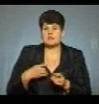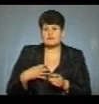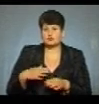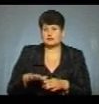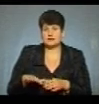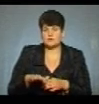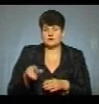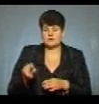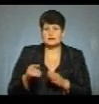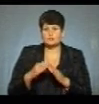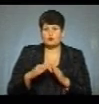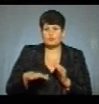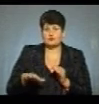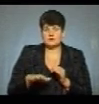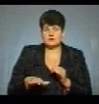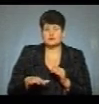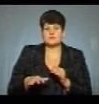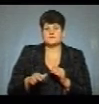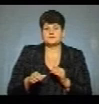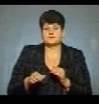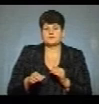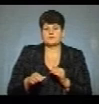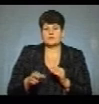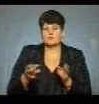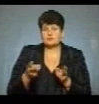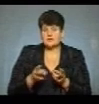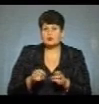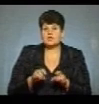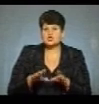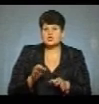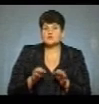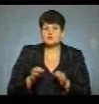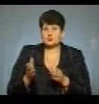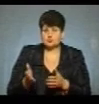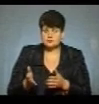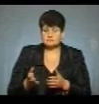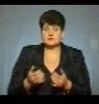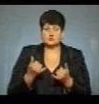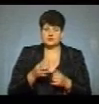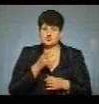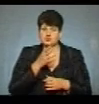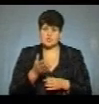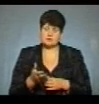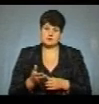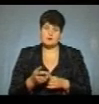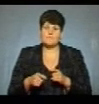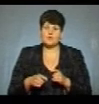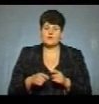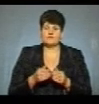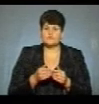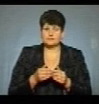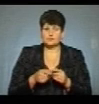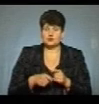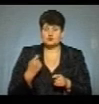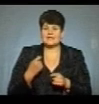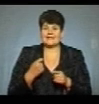а там домоволодіння, заїзд до домоволодіння, необхідно відповідне рішення суду. На даний час порушено кримінальне